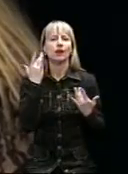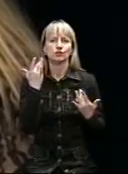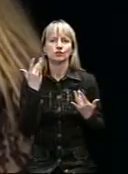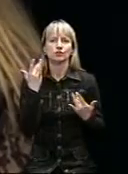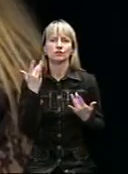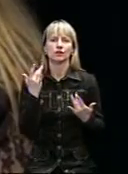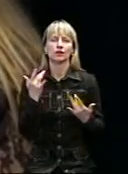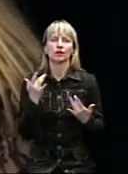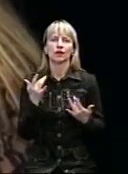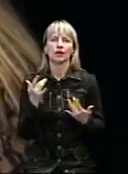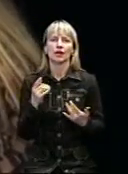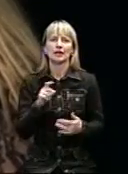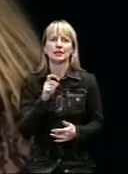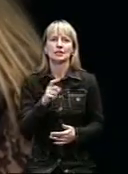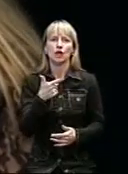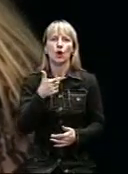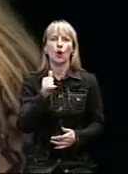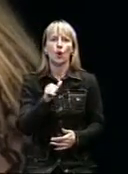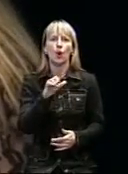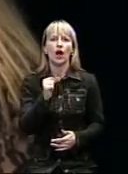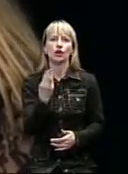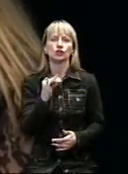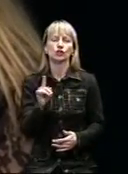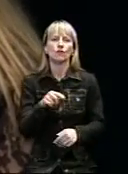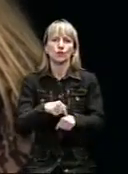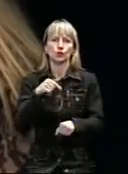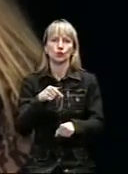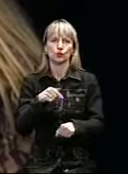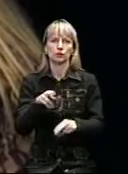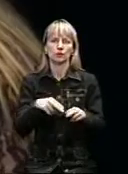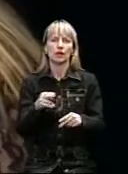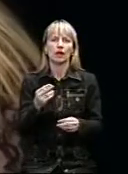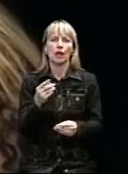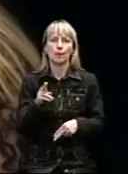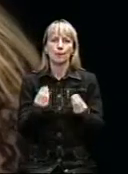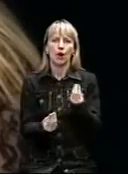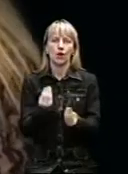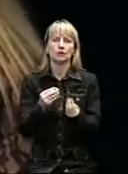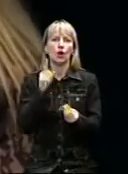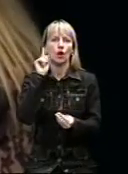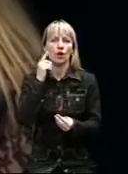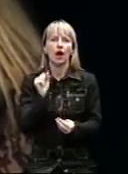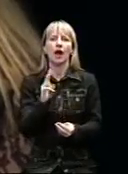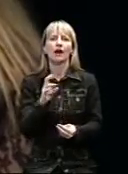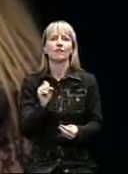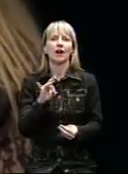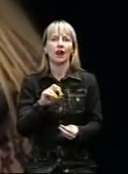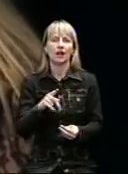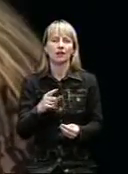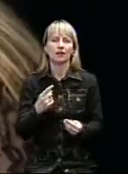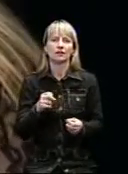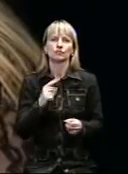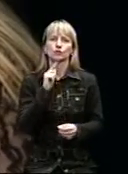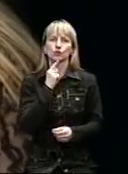з гуаші для того, щоб відчути текстуру та погратися з кольорами. Тому що акварель – це така специфічна